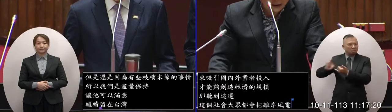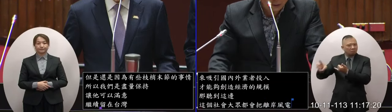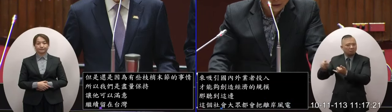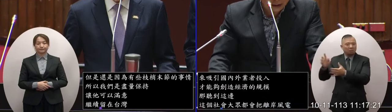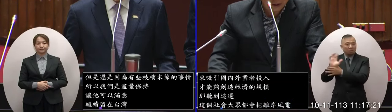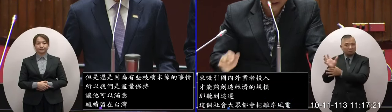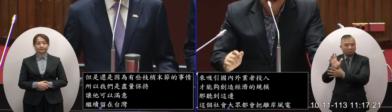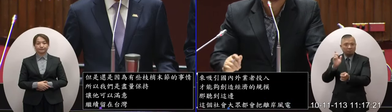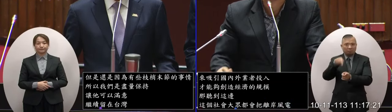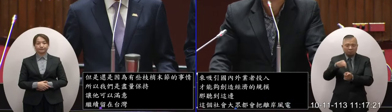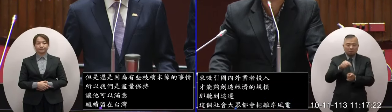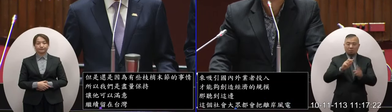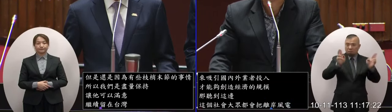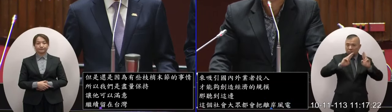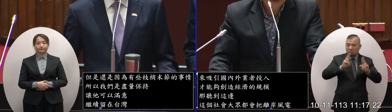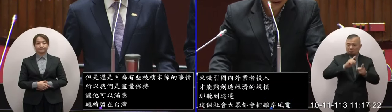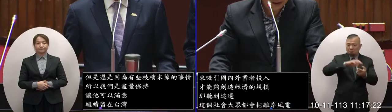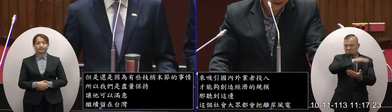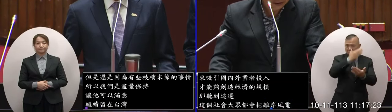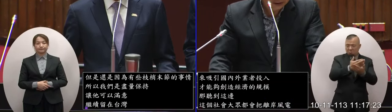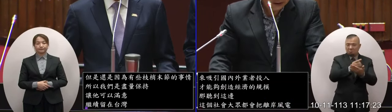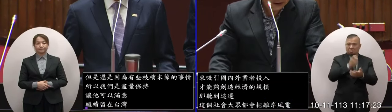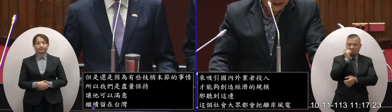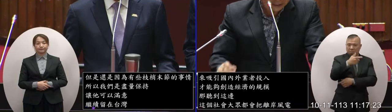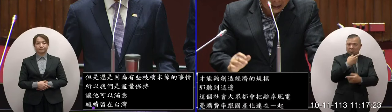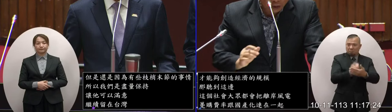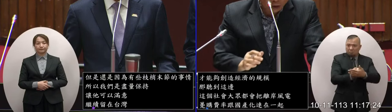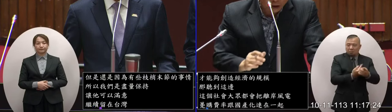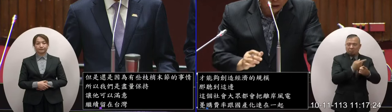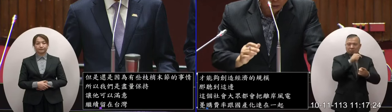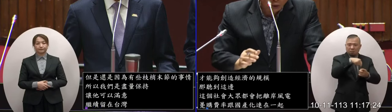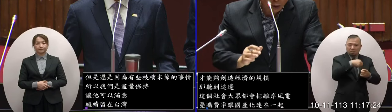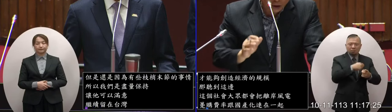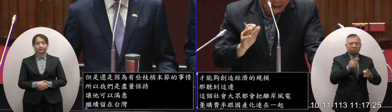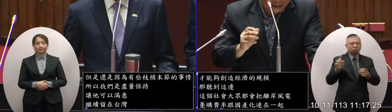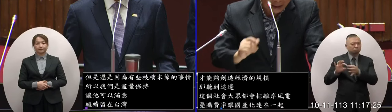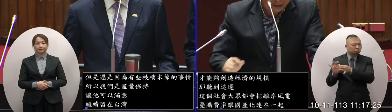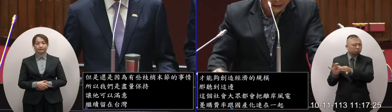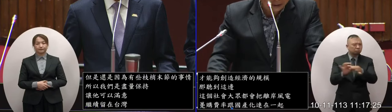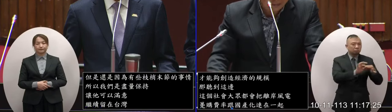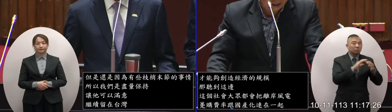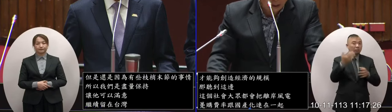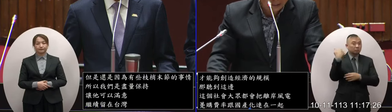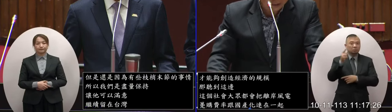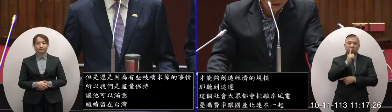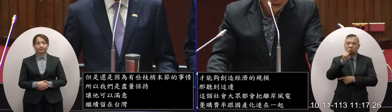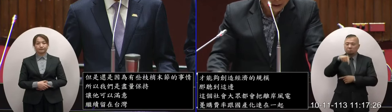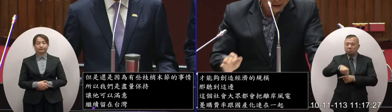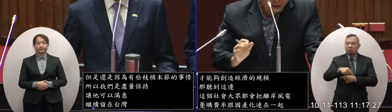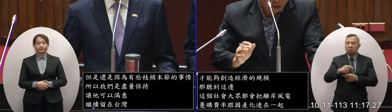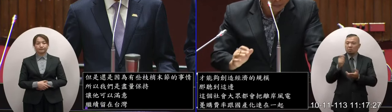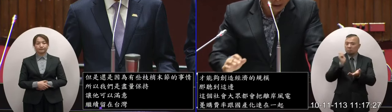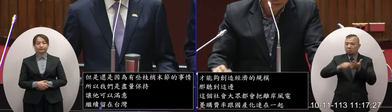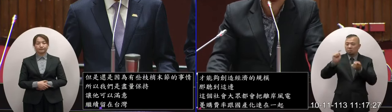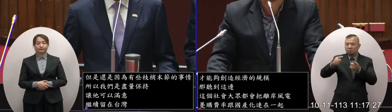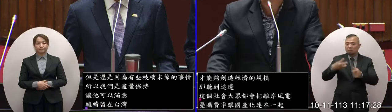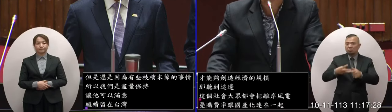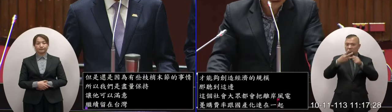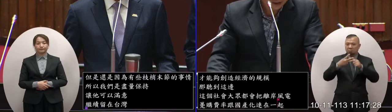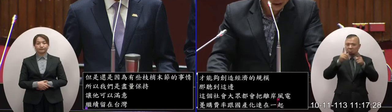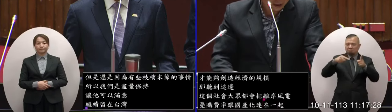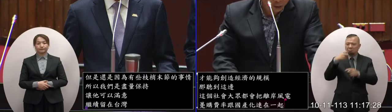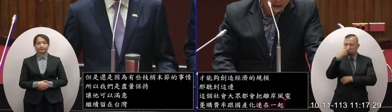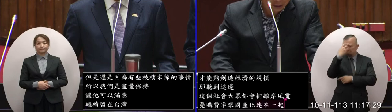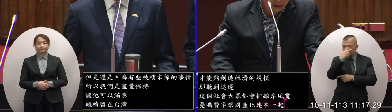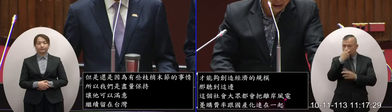率啊，跟国产化连在一起哦。那当初经济部说三招可以把关。而且确保风